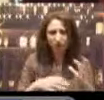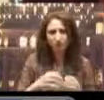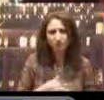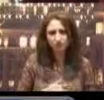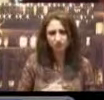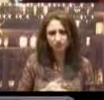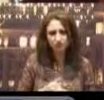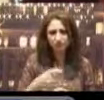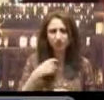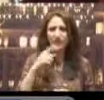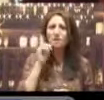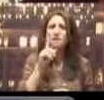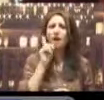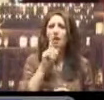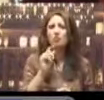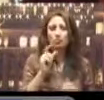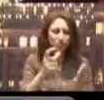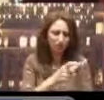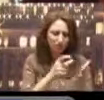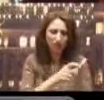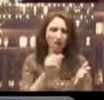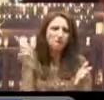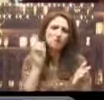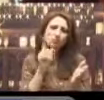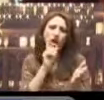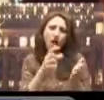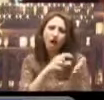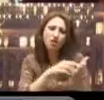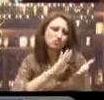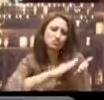فانا ما حبيتش ده، ما كانش الموضوع يعني ب ب ب ب ب